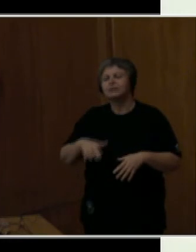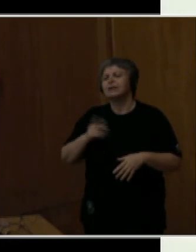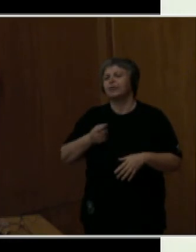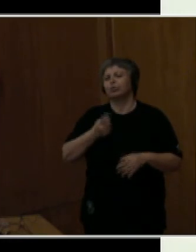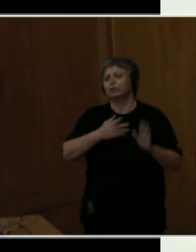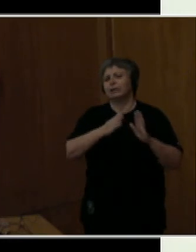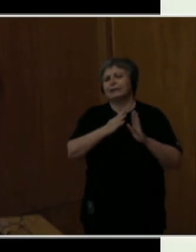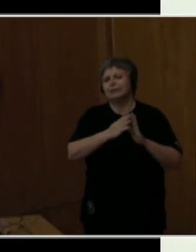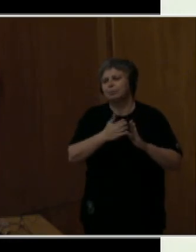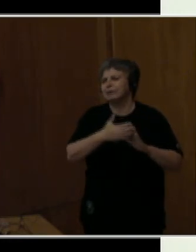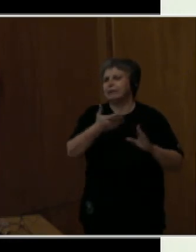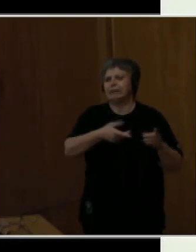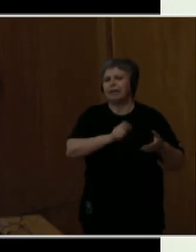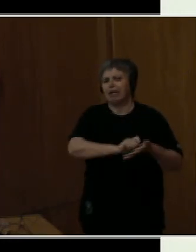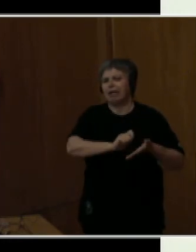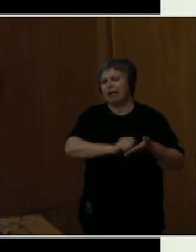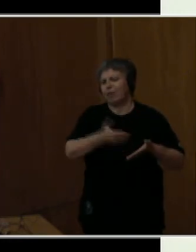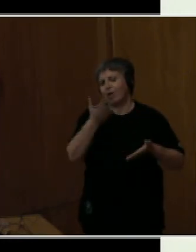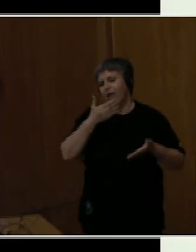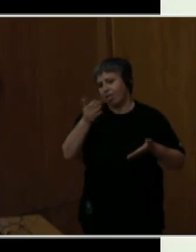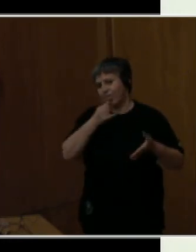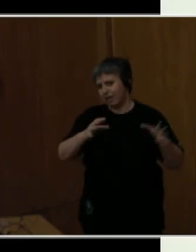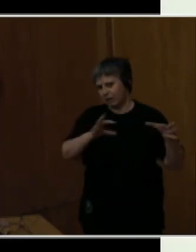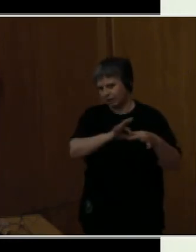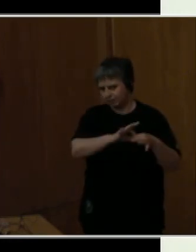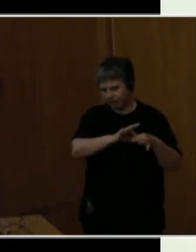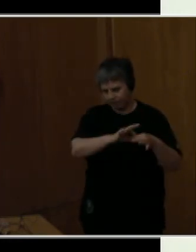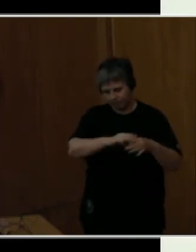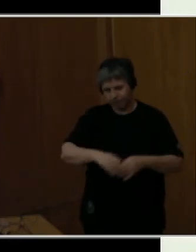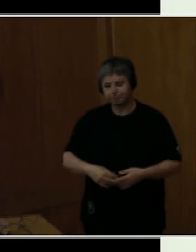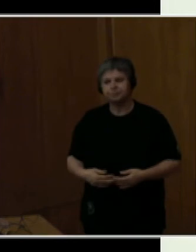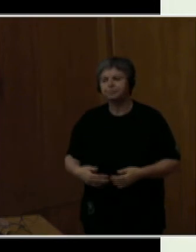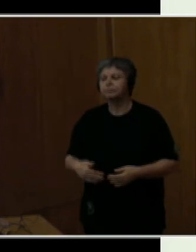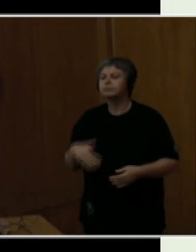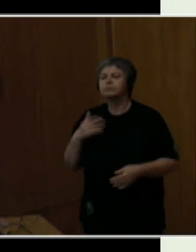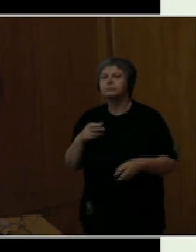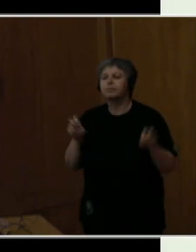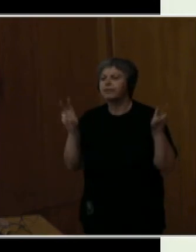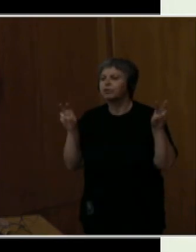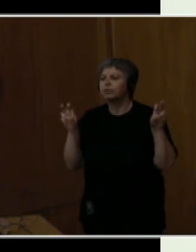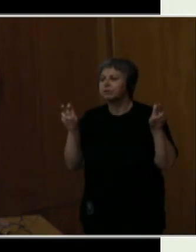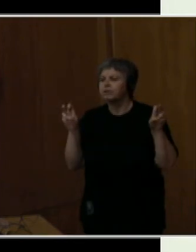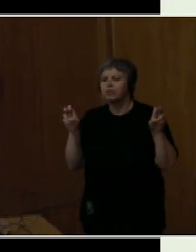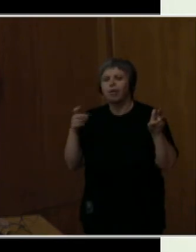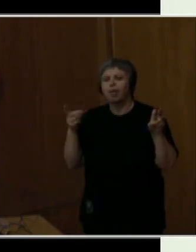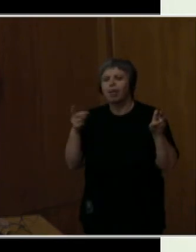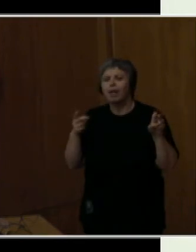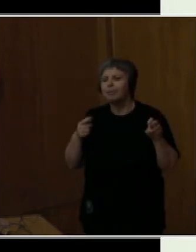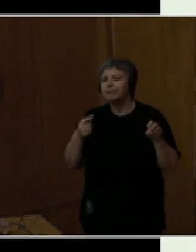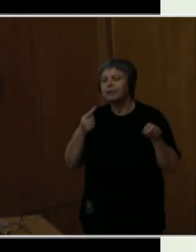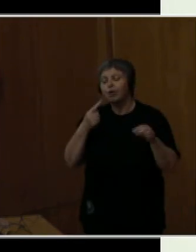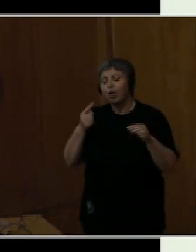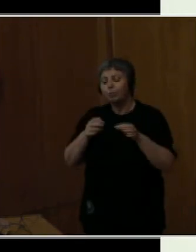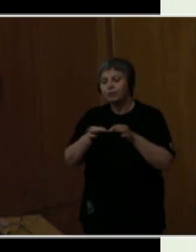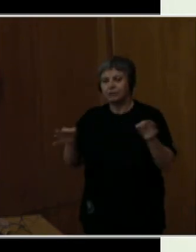μας. Θα έρθουμε όμως και σε αυτό. Όσον αφορά τις οπτικές ίνες, ήδη νομίζω έχει